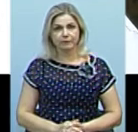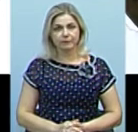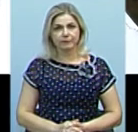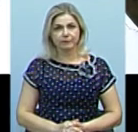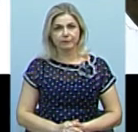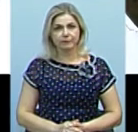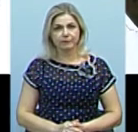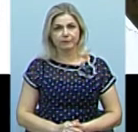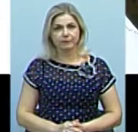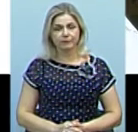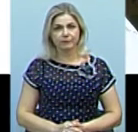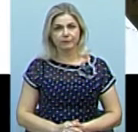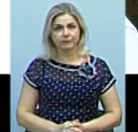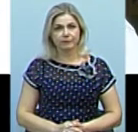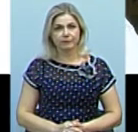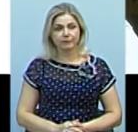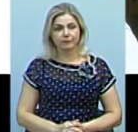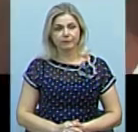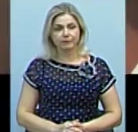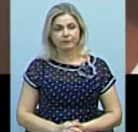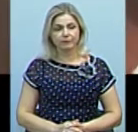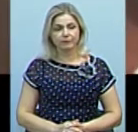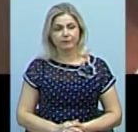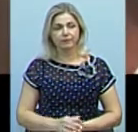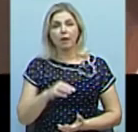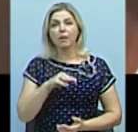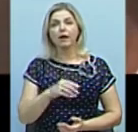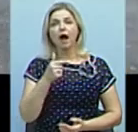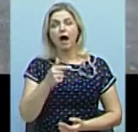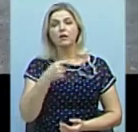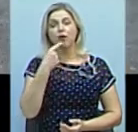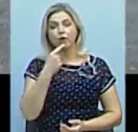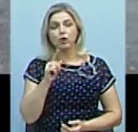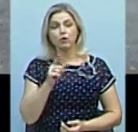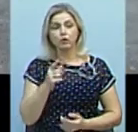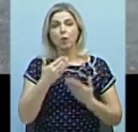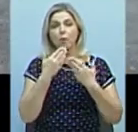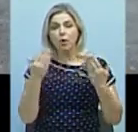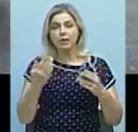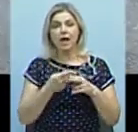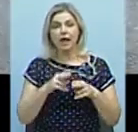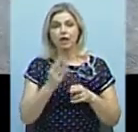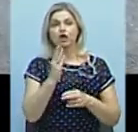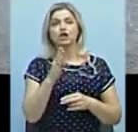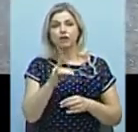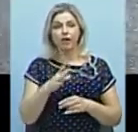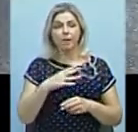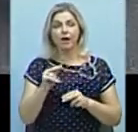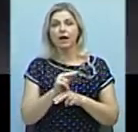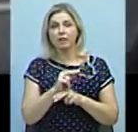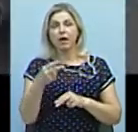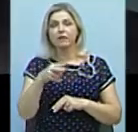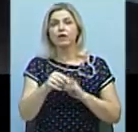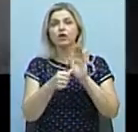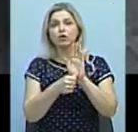ригелів опор мостів. Михайло Ганич говорить, востаннє деформаційні шви відновлювали у